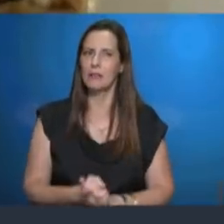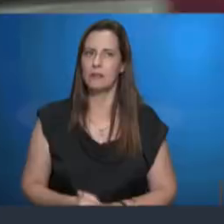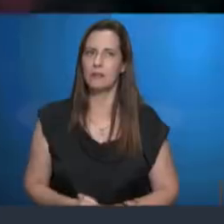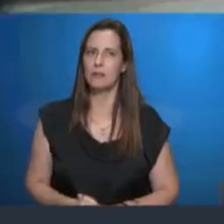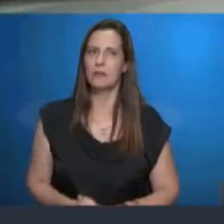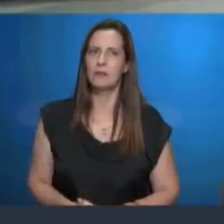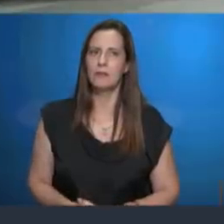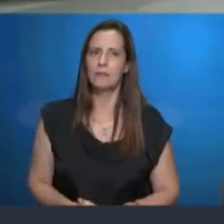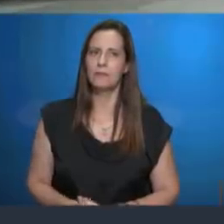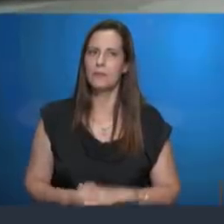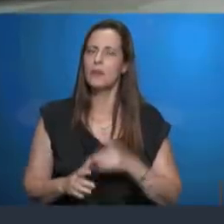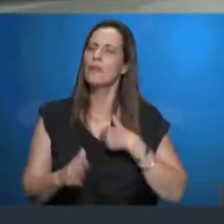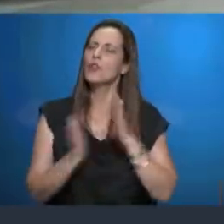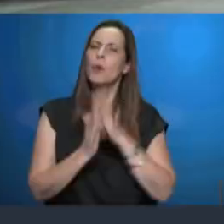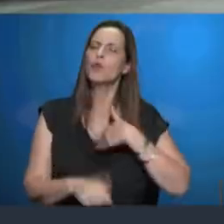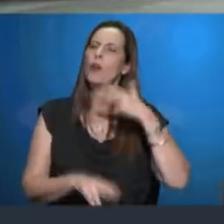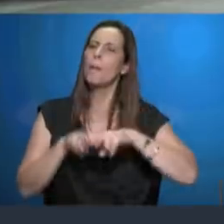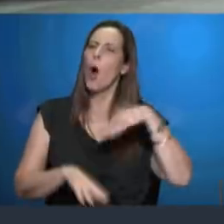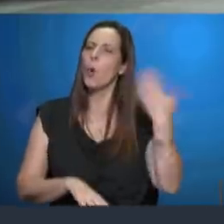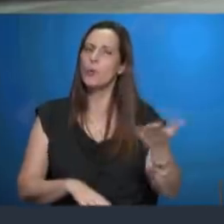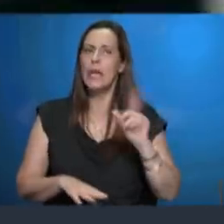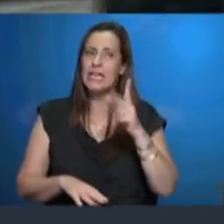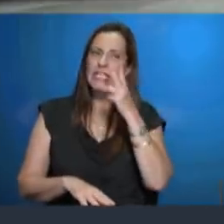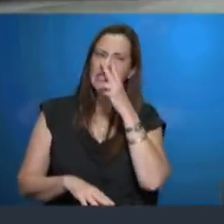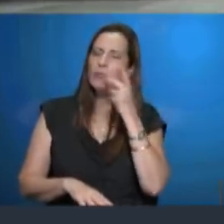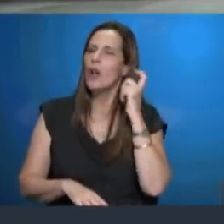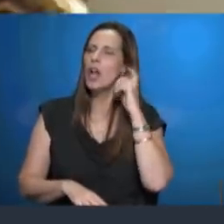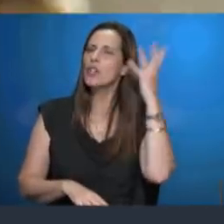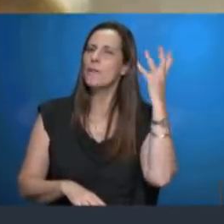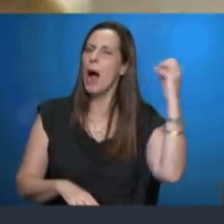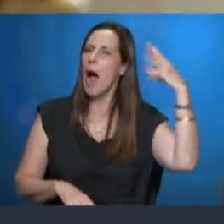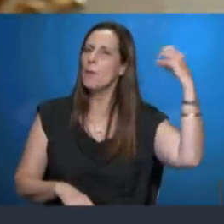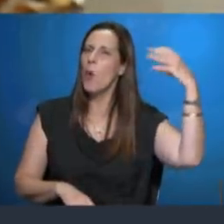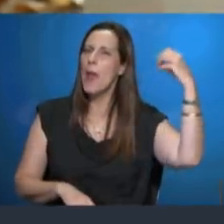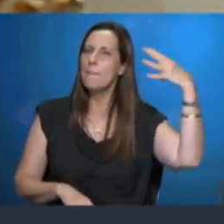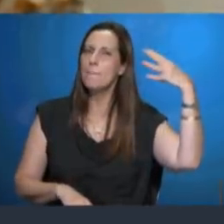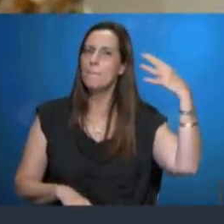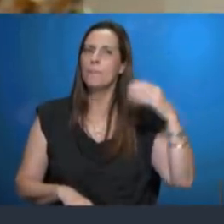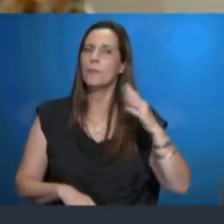לבקשה, ליקה. ראשית, תודה שהגעתם. מאיתנו ביקשו להישאר בחוץ, אז ניסינו להקשיב באמצעות הרמקולים. עתיד